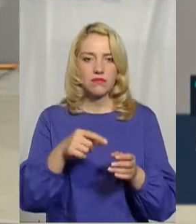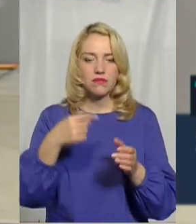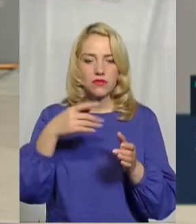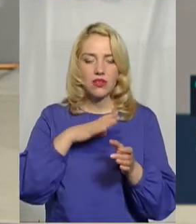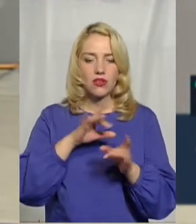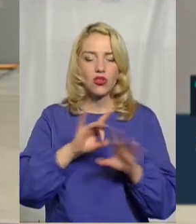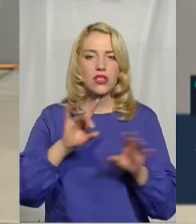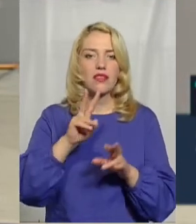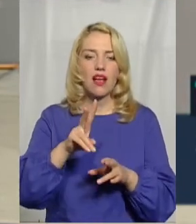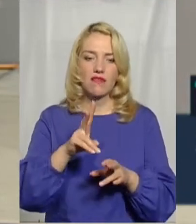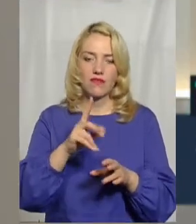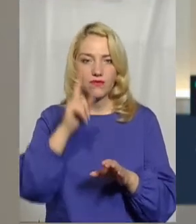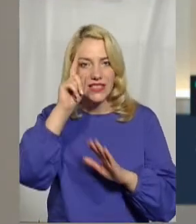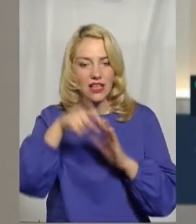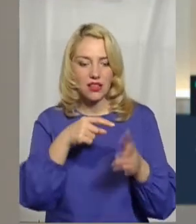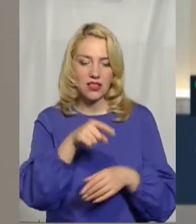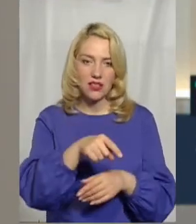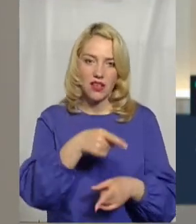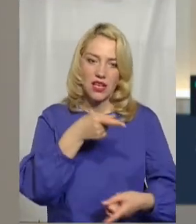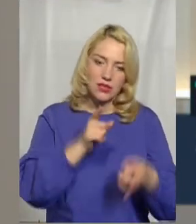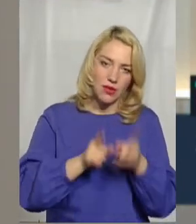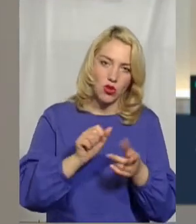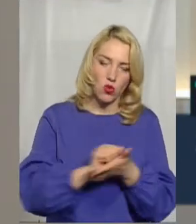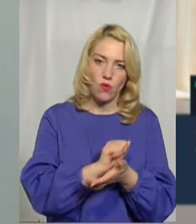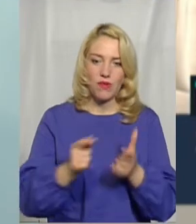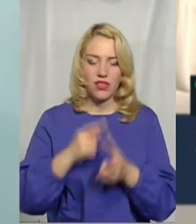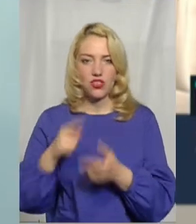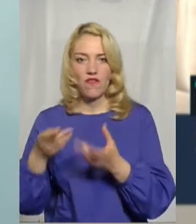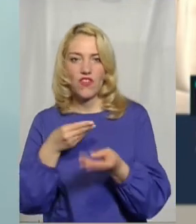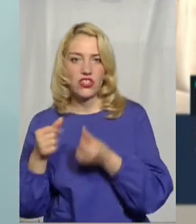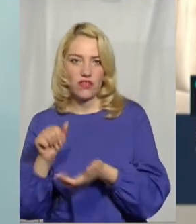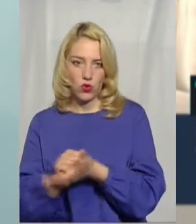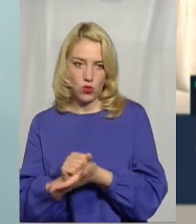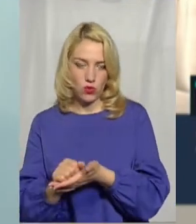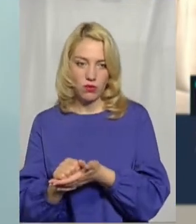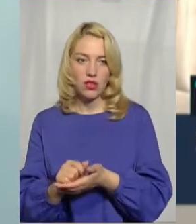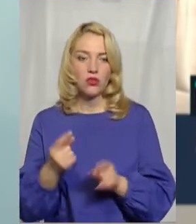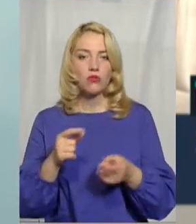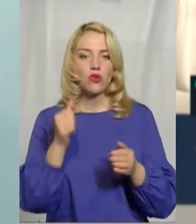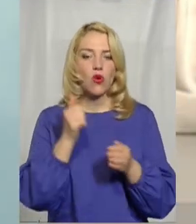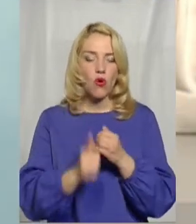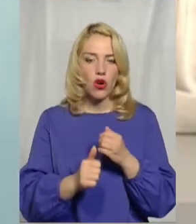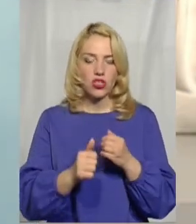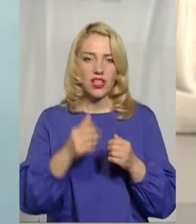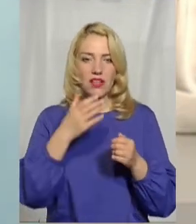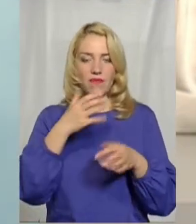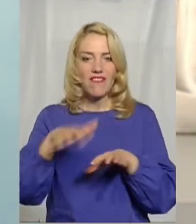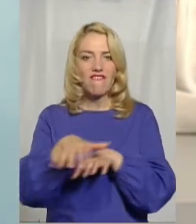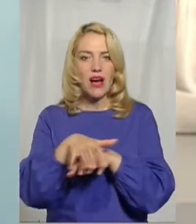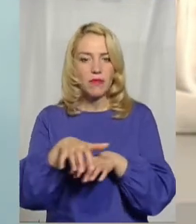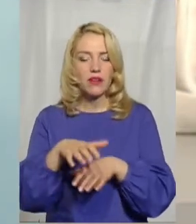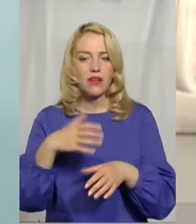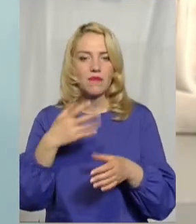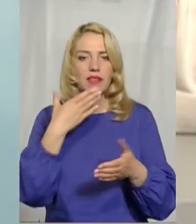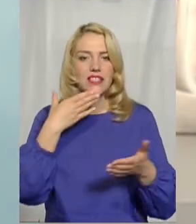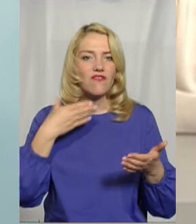визначали ці документи фальшиві чи ні з допомогою водяних знаків. Тому що кожна фабрика паперова мала свій водяний знак, і відповідно до цього